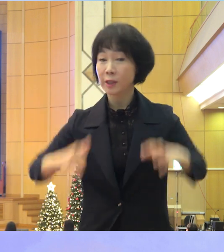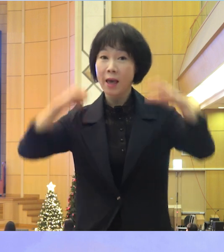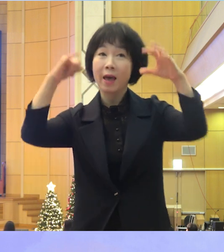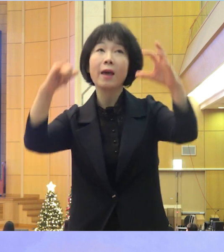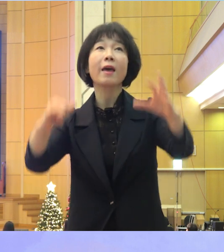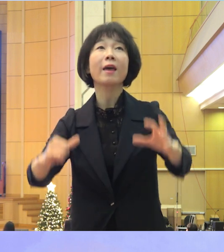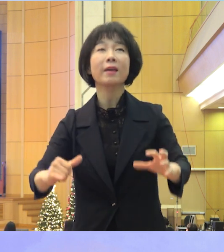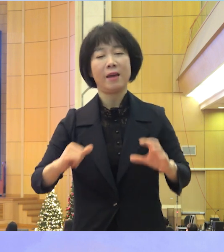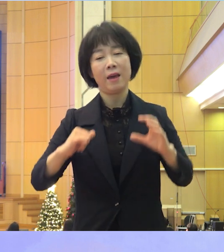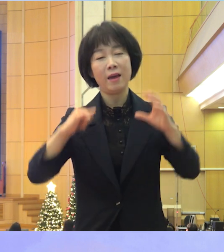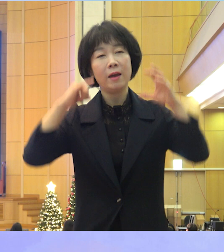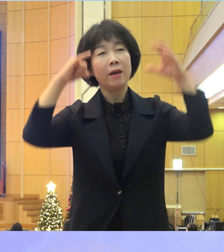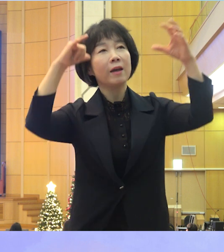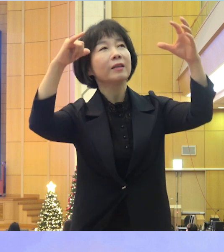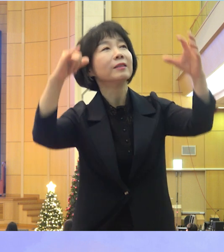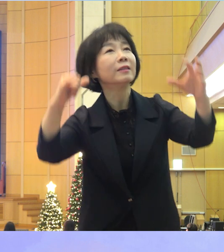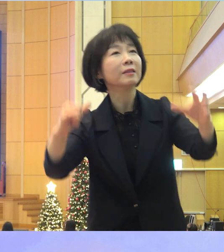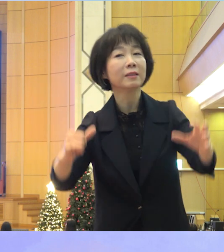주님의